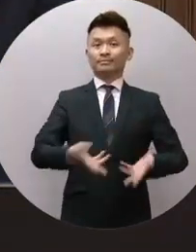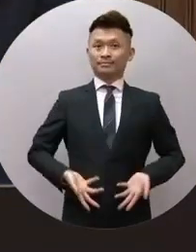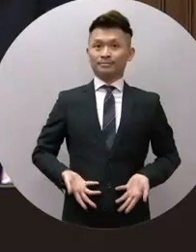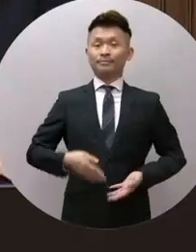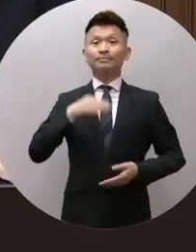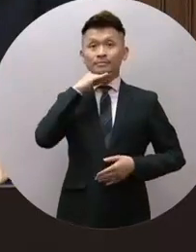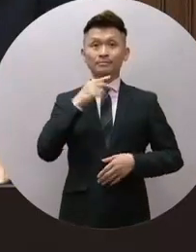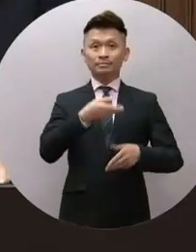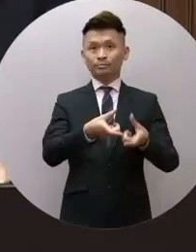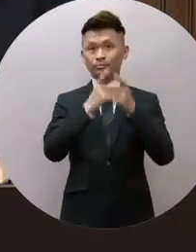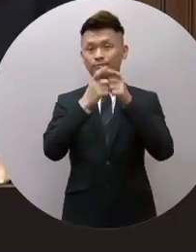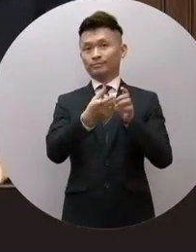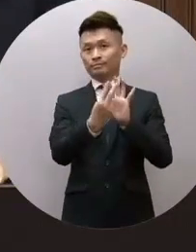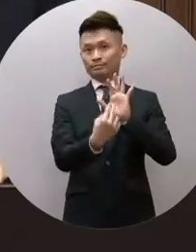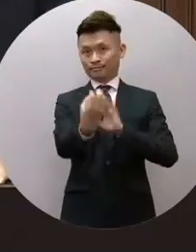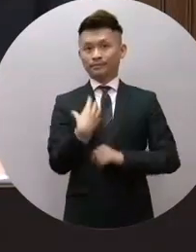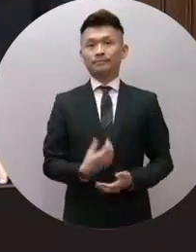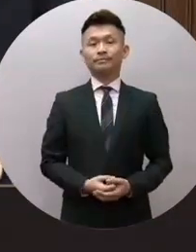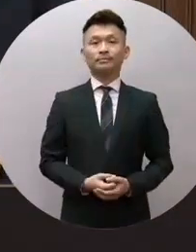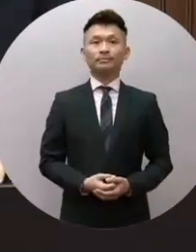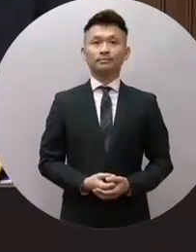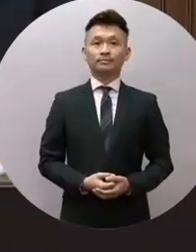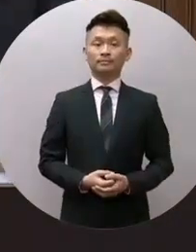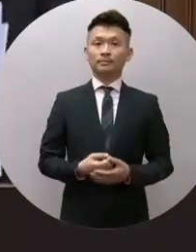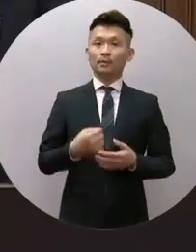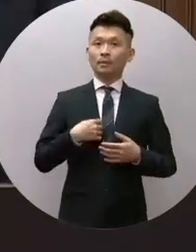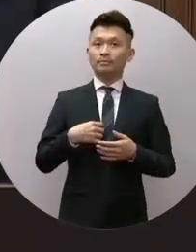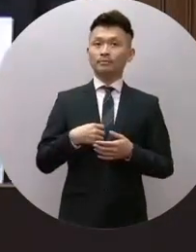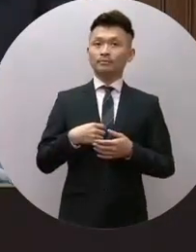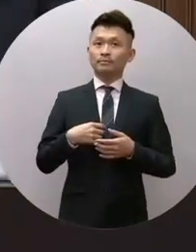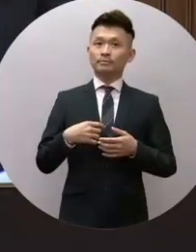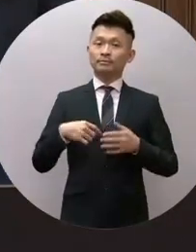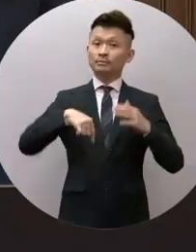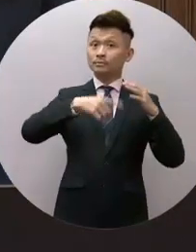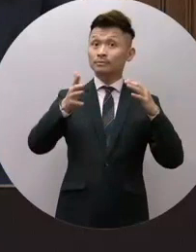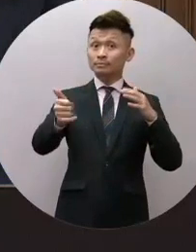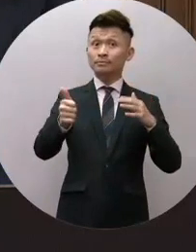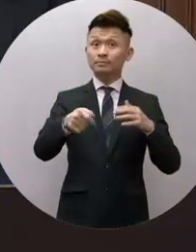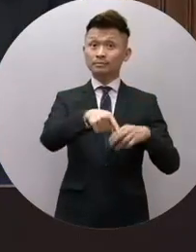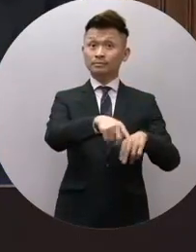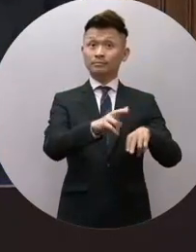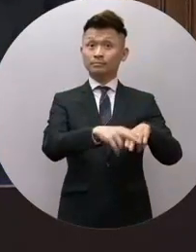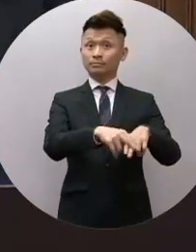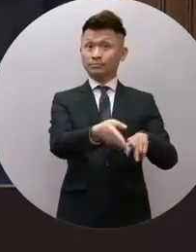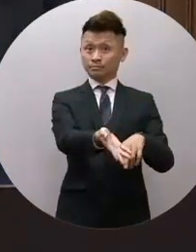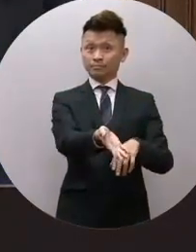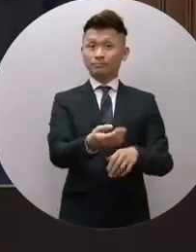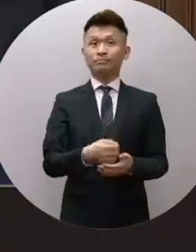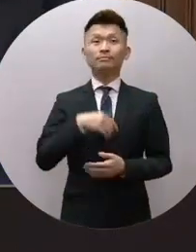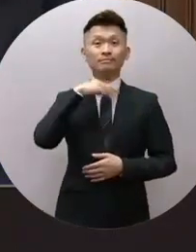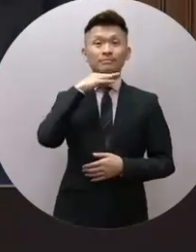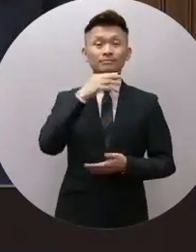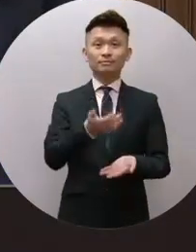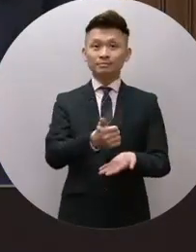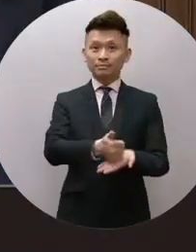下，我待会会请您回来起来答复 哈。谢谢。 好，我简单的把我们台院长您坐，我们上面没有位置，您请坐一下，待会